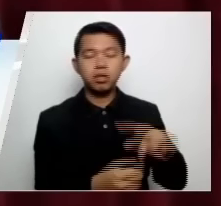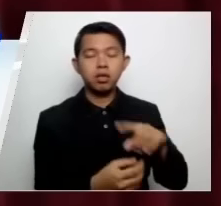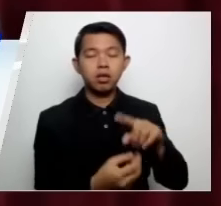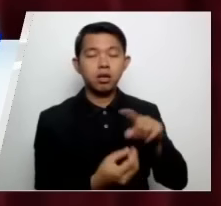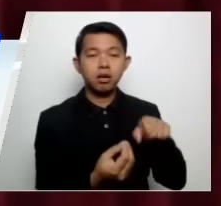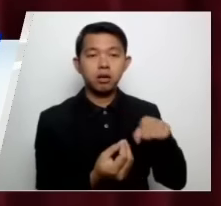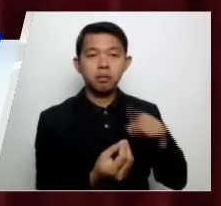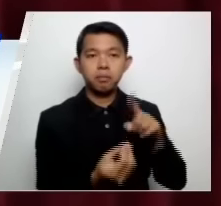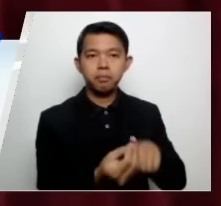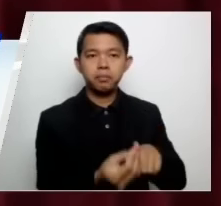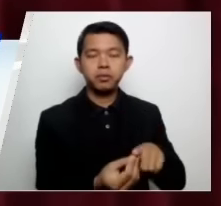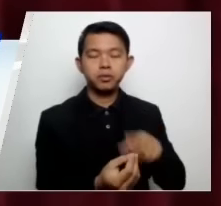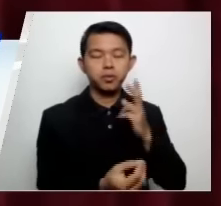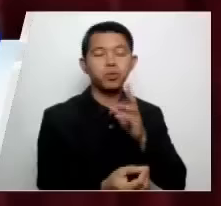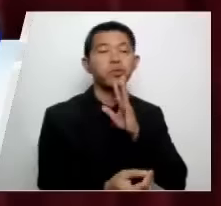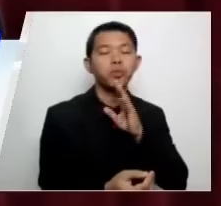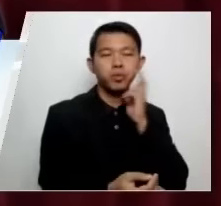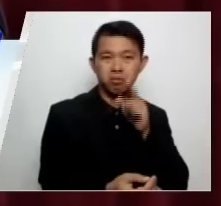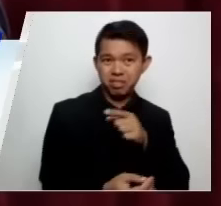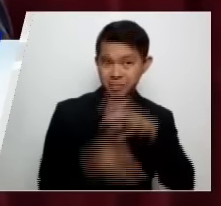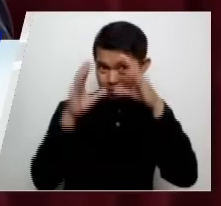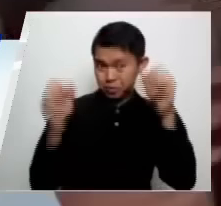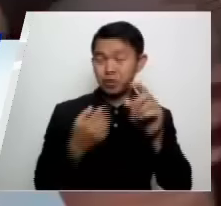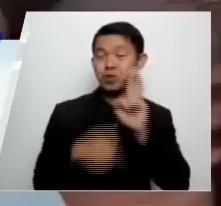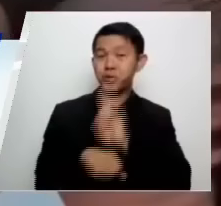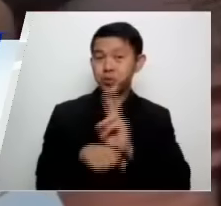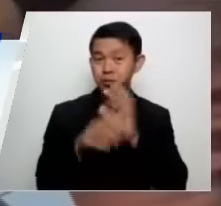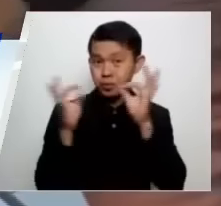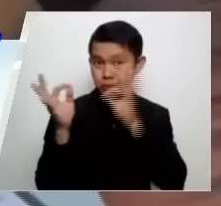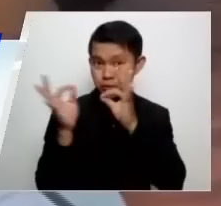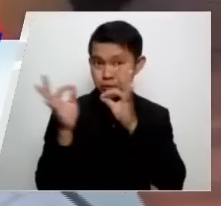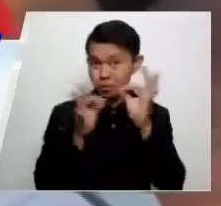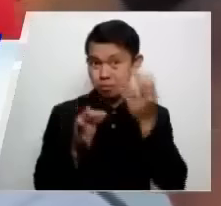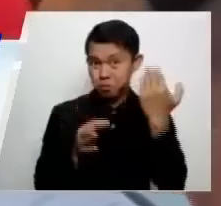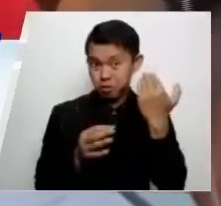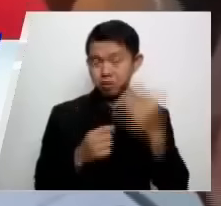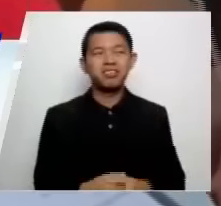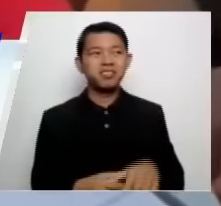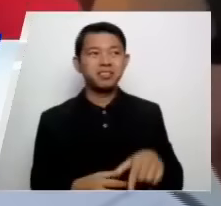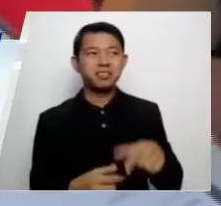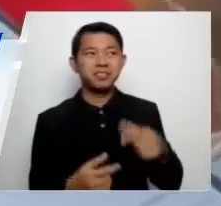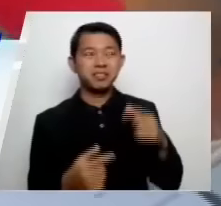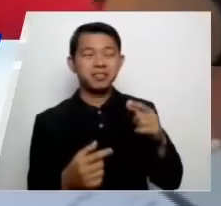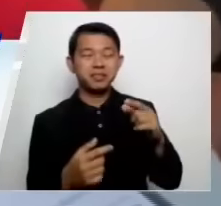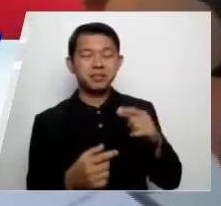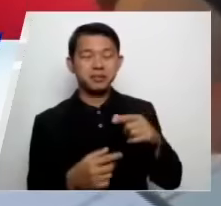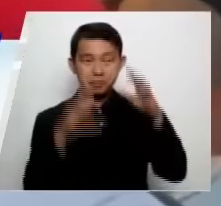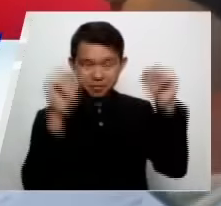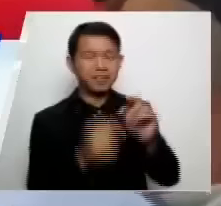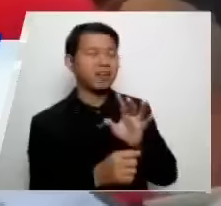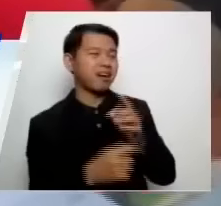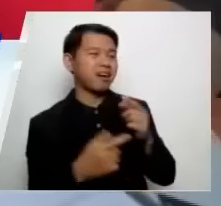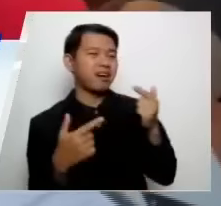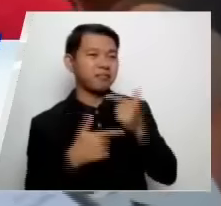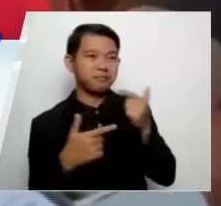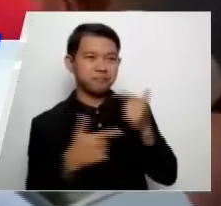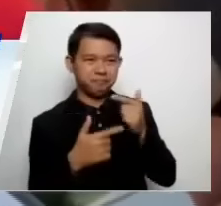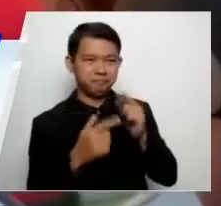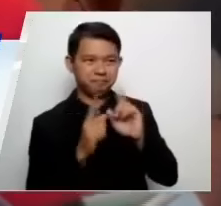na droga, bagay na tinawanan lang ng Pangulo. Sir, can you categorically deny that you're involved in drugs para matapos